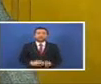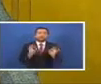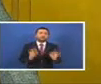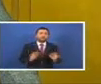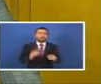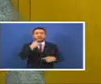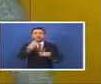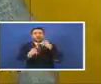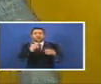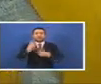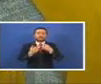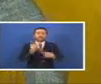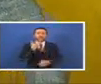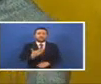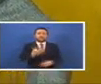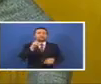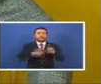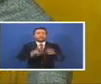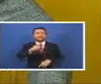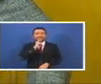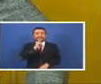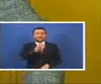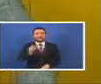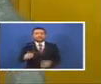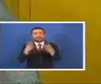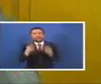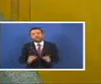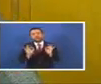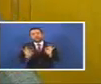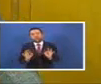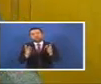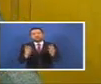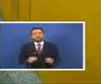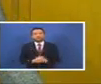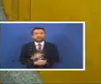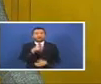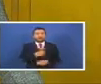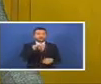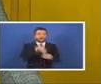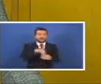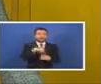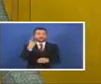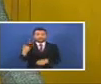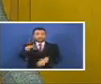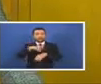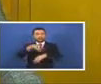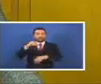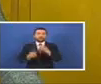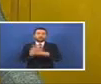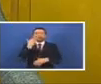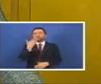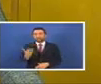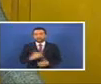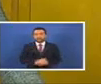Gayet mıy mıy bir yorumla bazı yanlışlıklar olmuş olabilir. Onun için de bir komisyon kuruyoruz